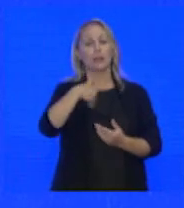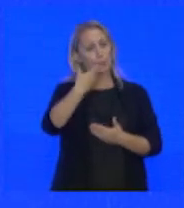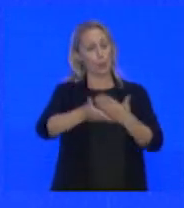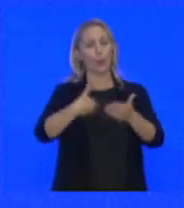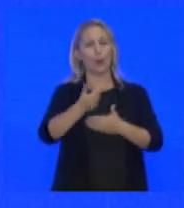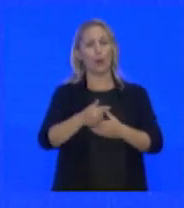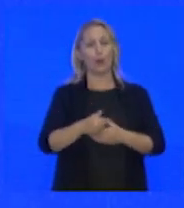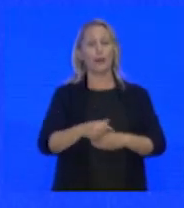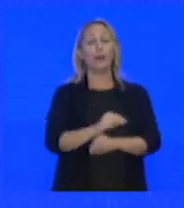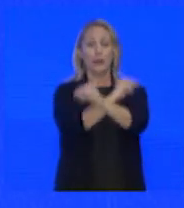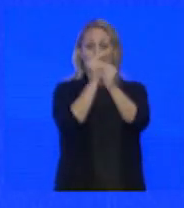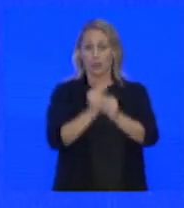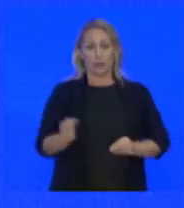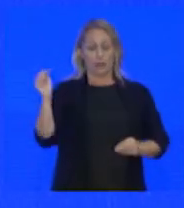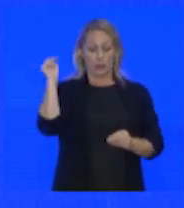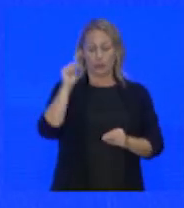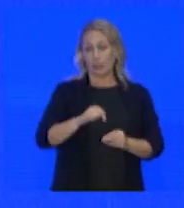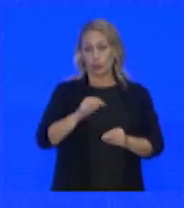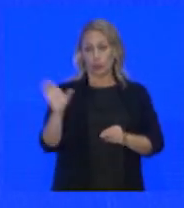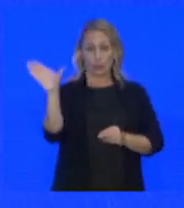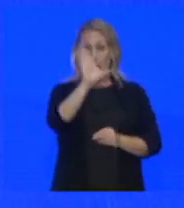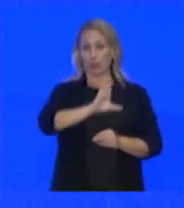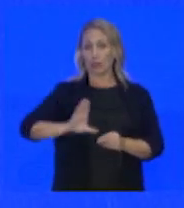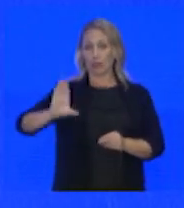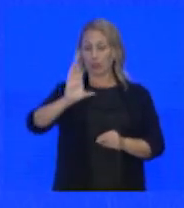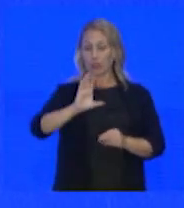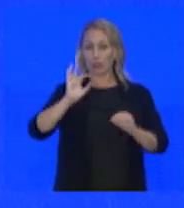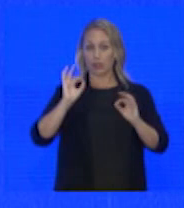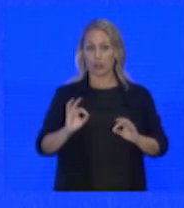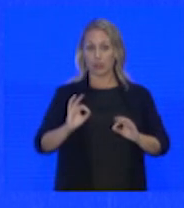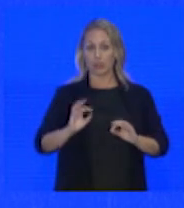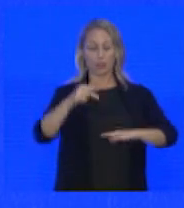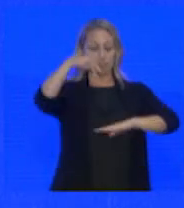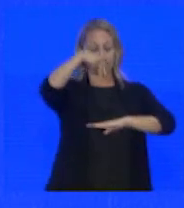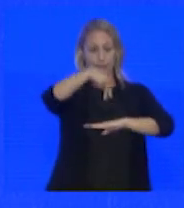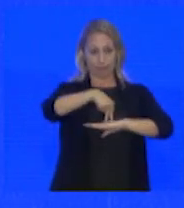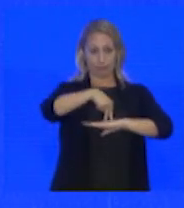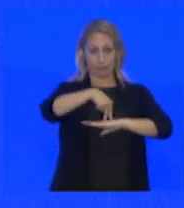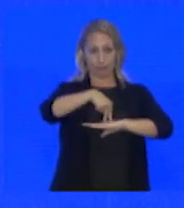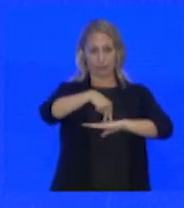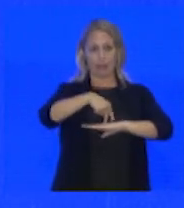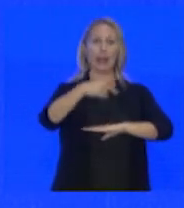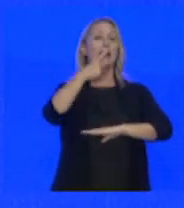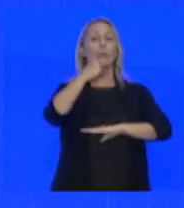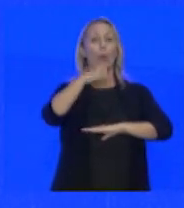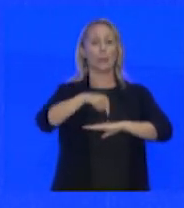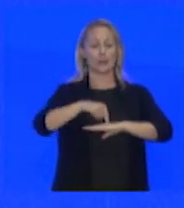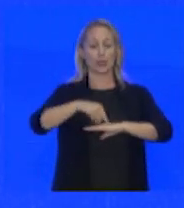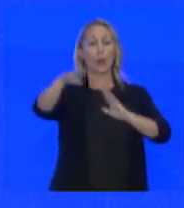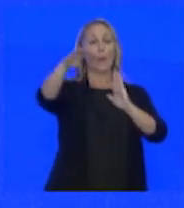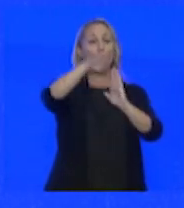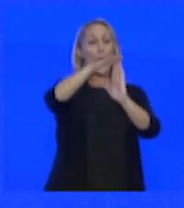λόγια, από φέτος, η ΔΕΘ γίνεται το βήμα ενός δωδεκάμηνου